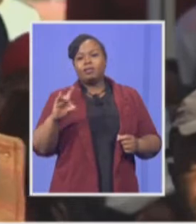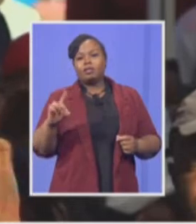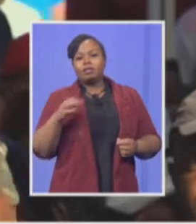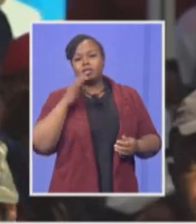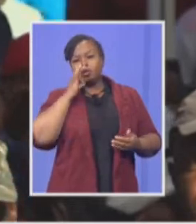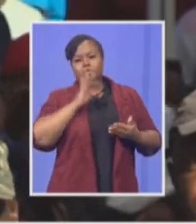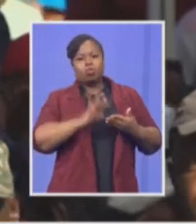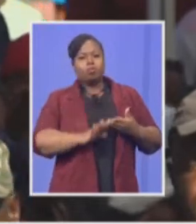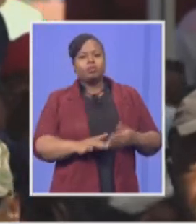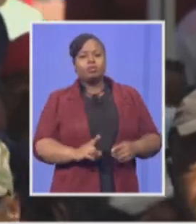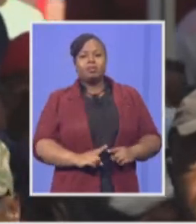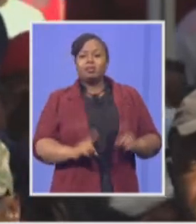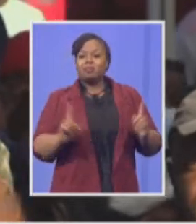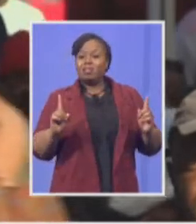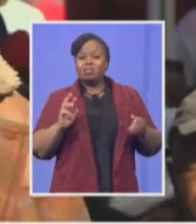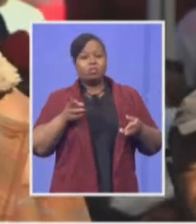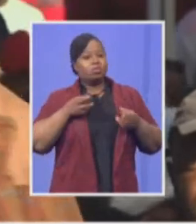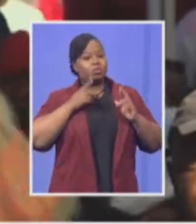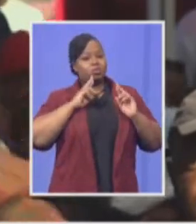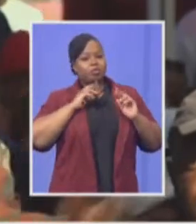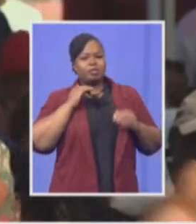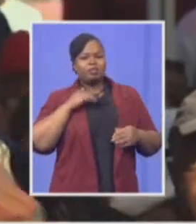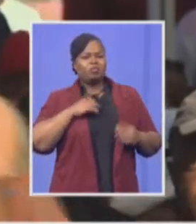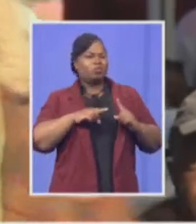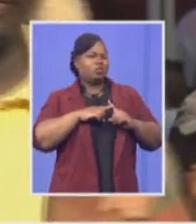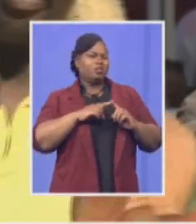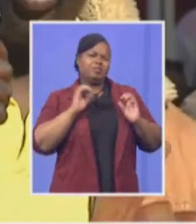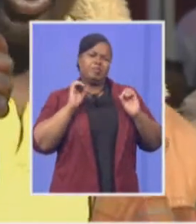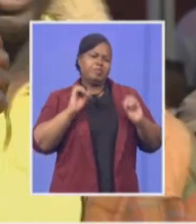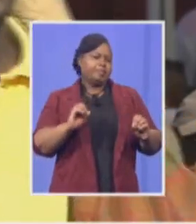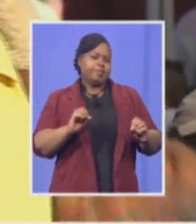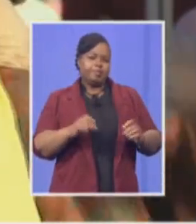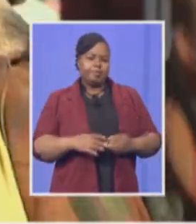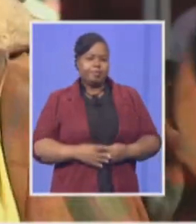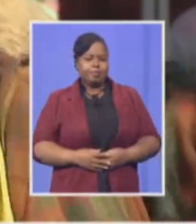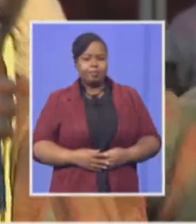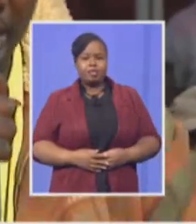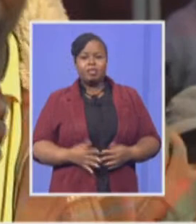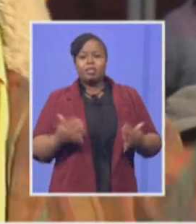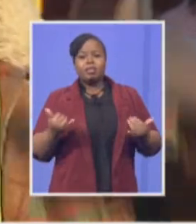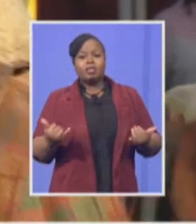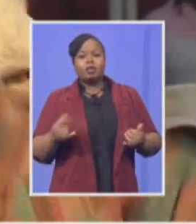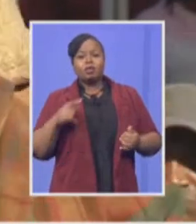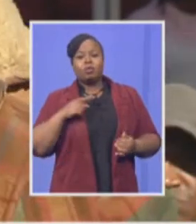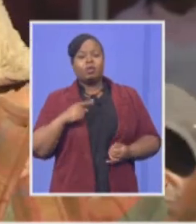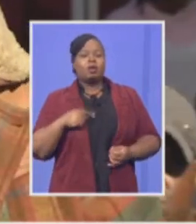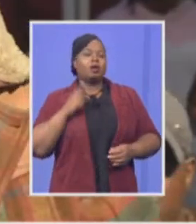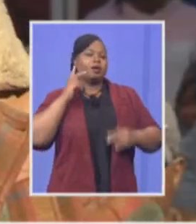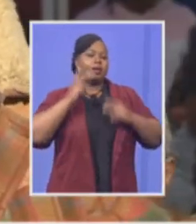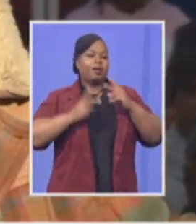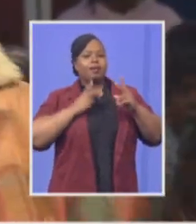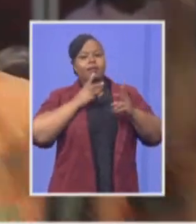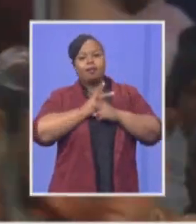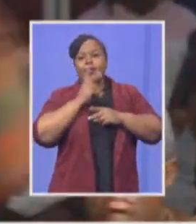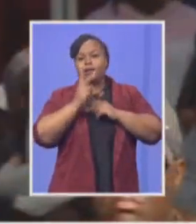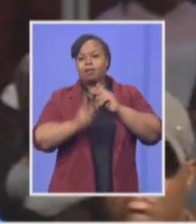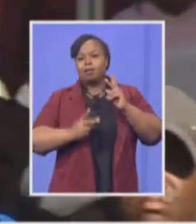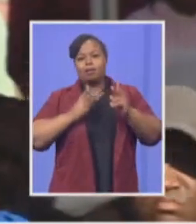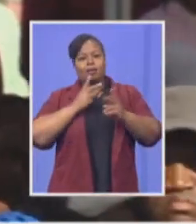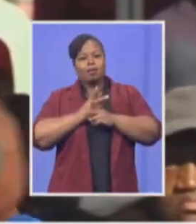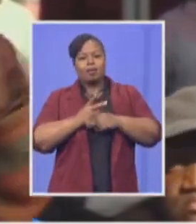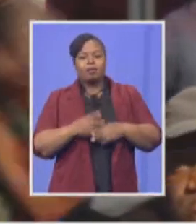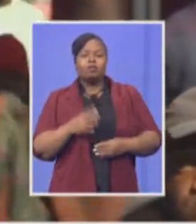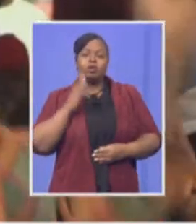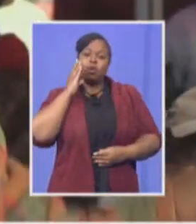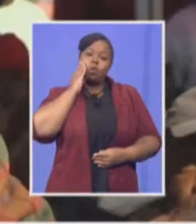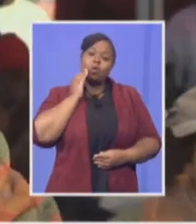khona. Kodwa ma respond a positive awabuyi. Izigaba ziloke ziziphinda. Ogogo